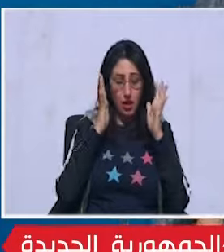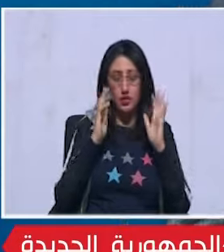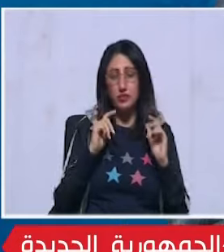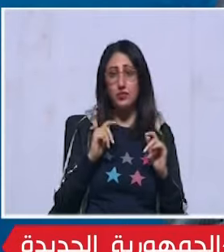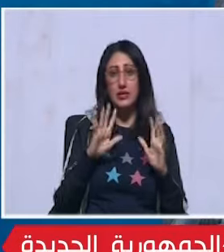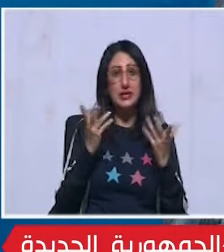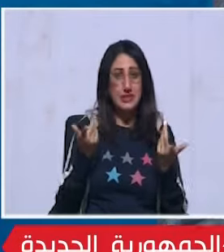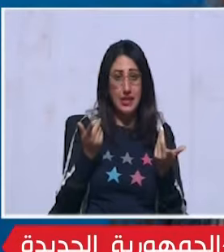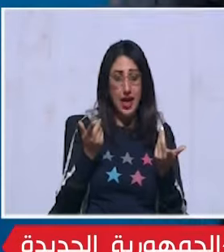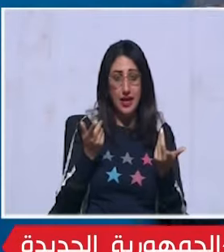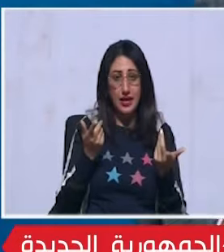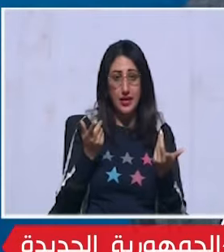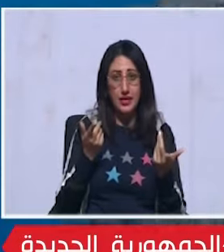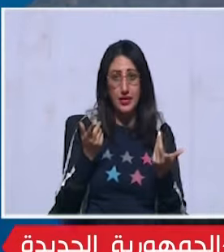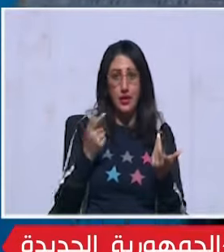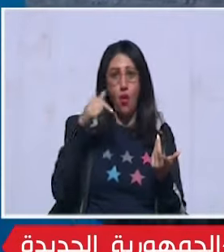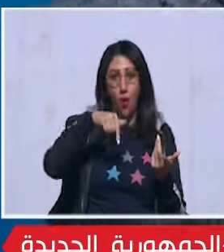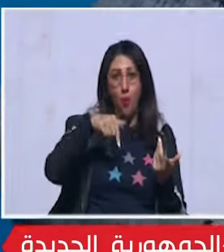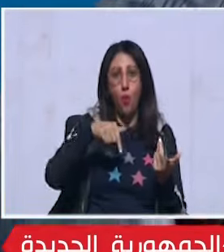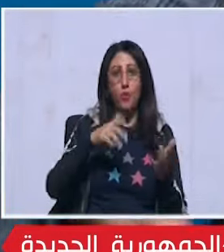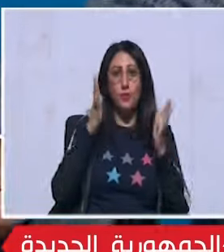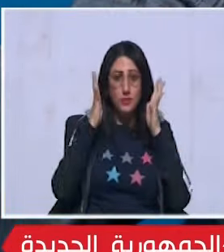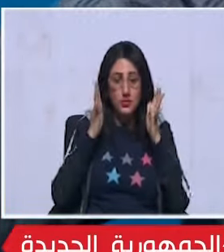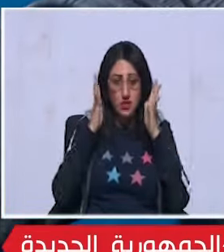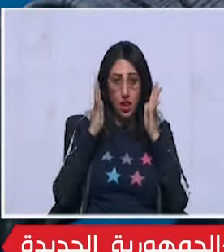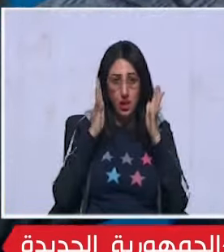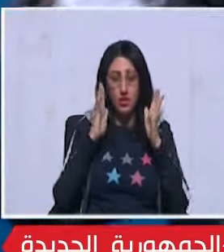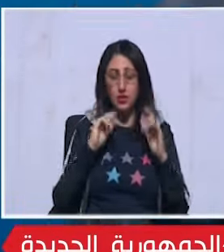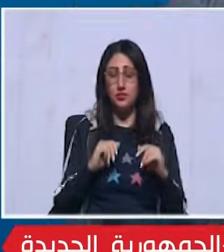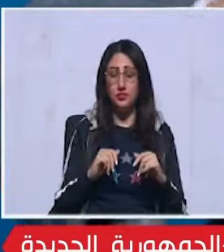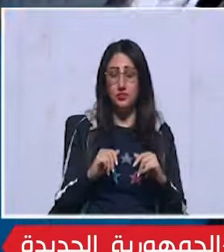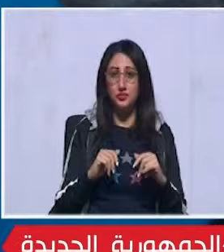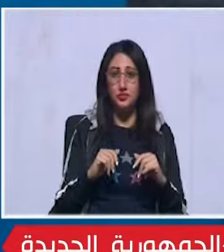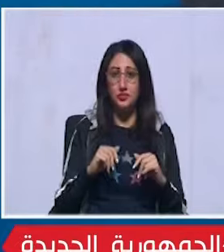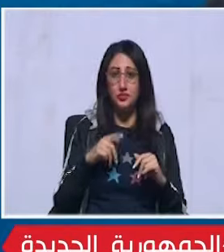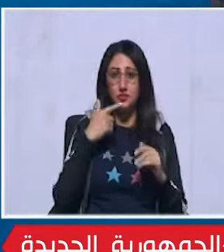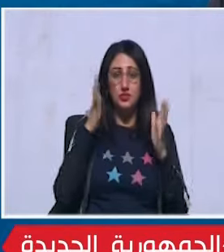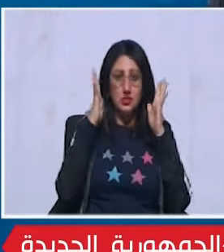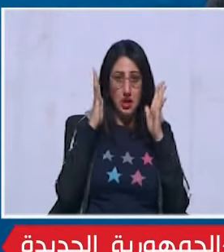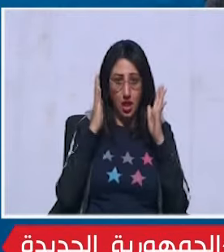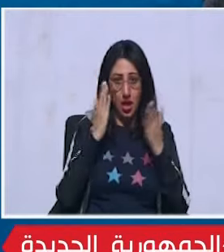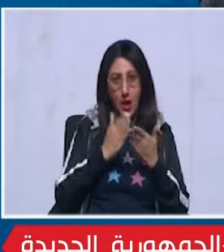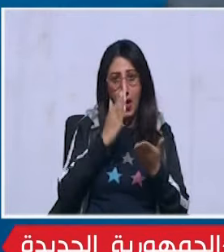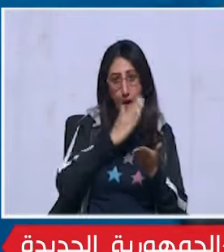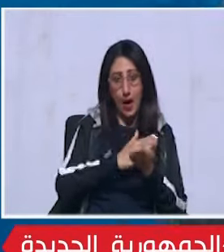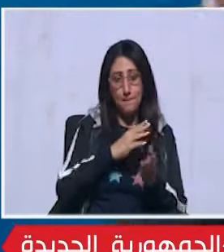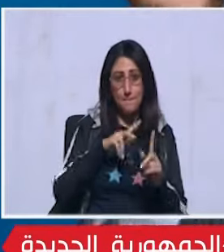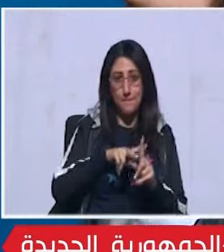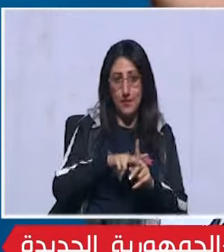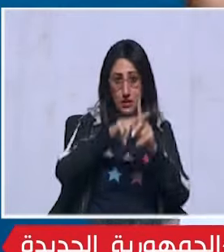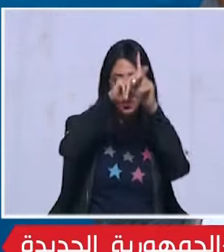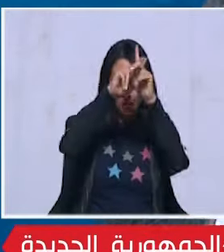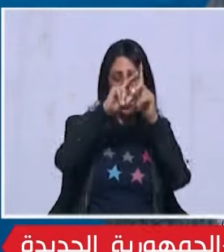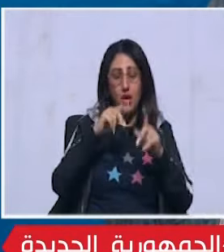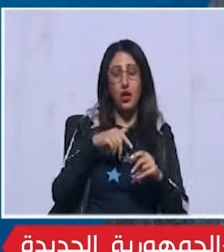صلى ازاي ما هي دي الصلاه يا فندم تحل الاشكاليه كلها فكان في صلاه قبل الاسراء والمعراج ركعتين اول